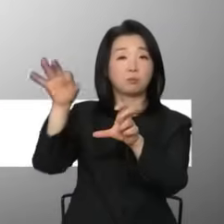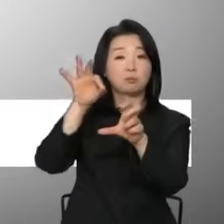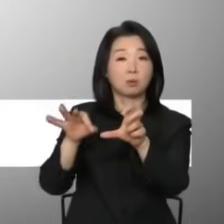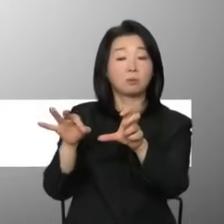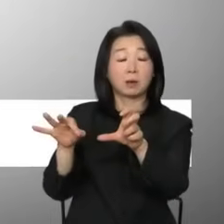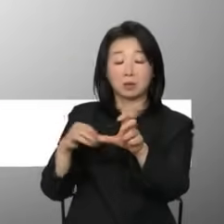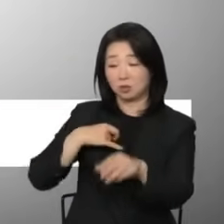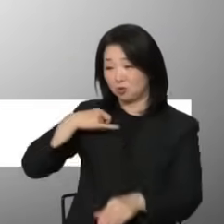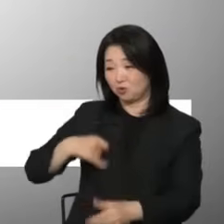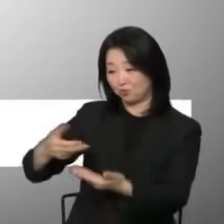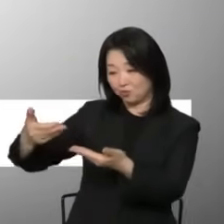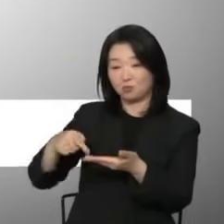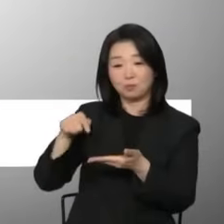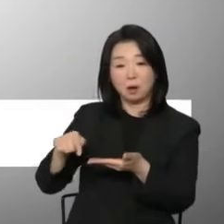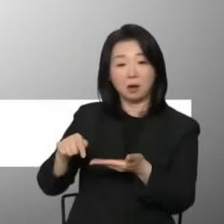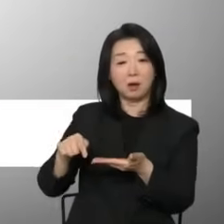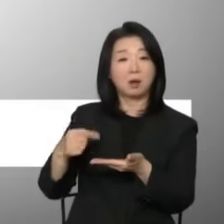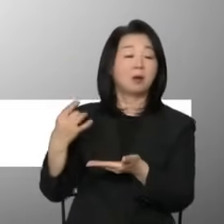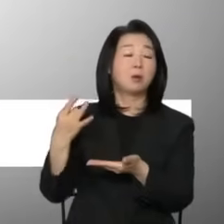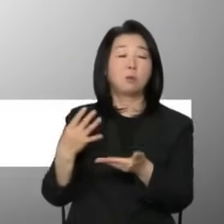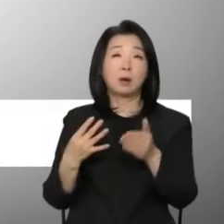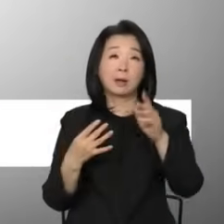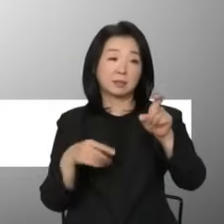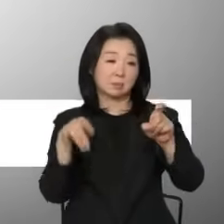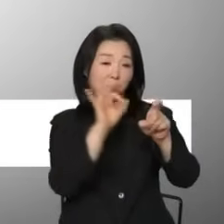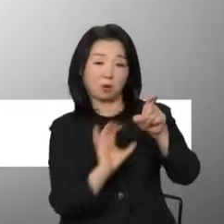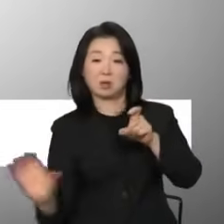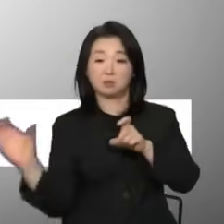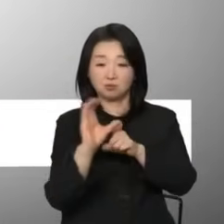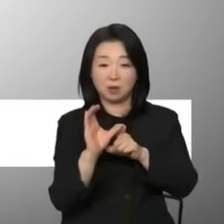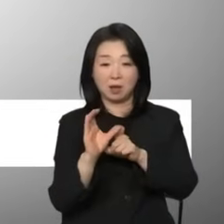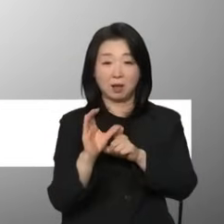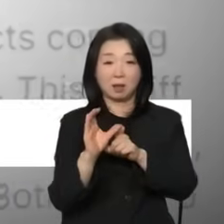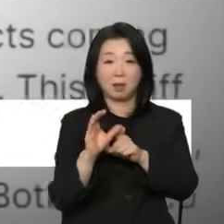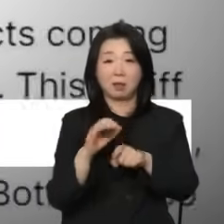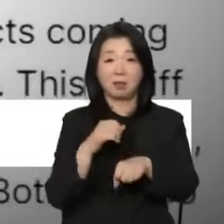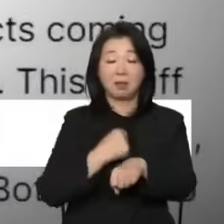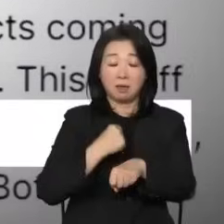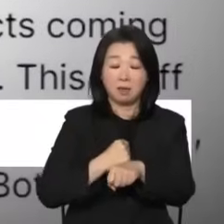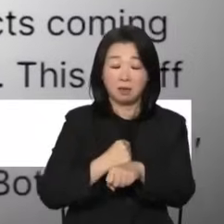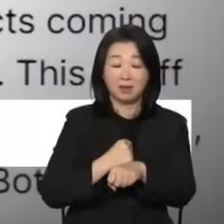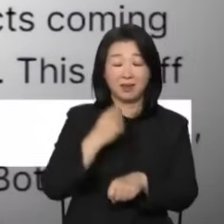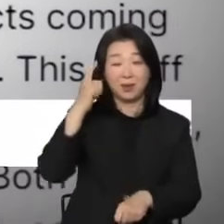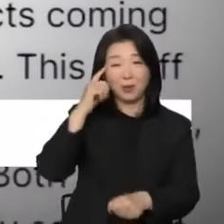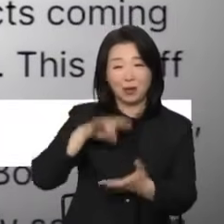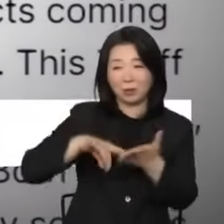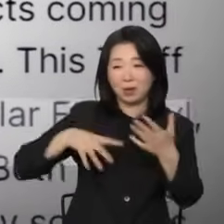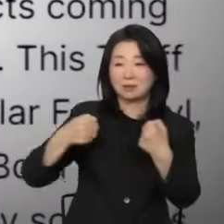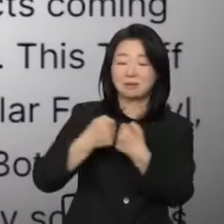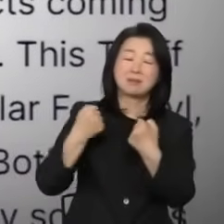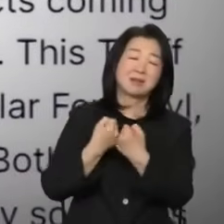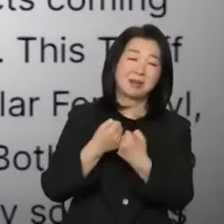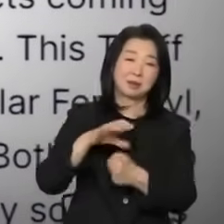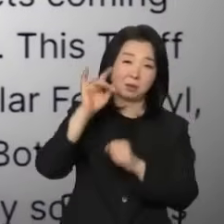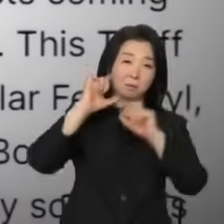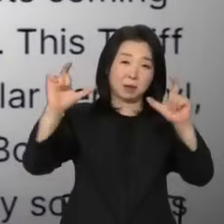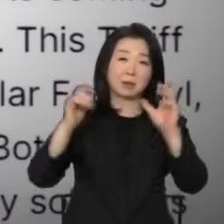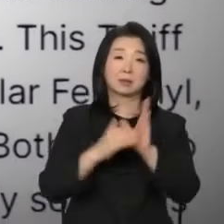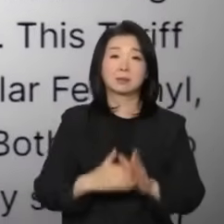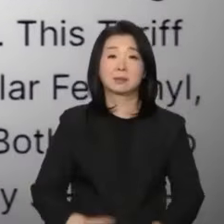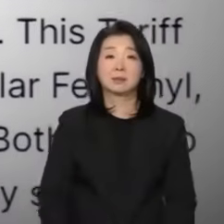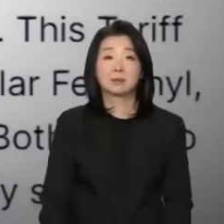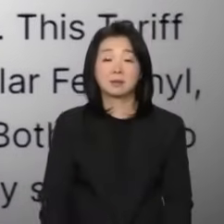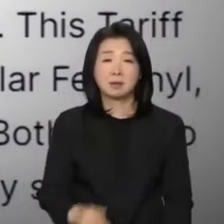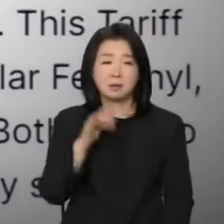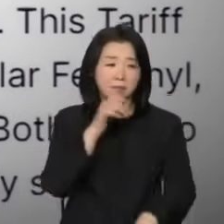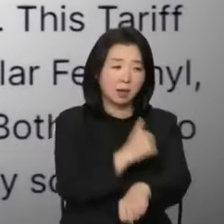중국 수입품에는 기존 관세의 10%를 추가로 부과하겠다며 이른바 관세 전장에 포문을 열었습니다.